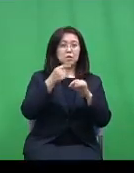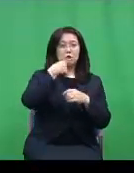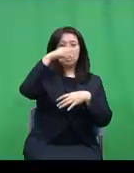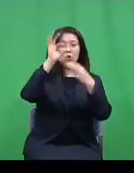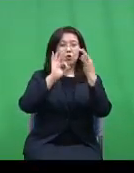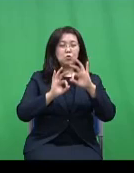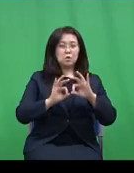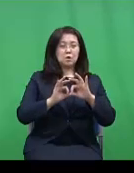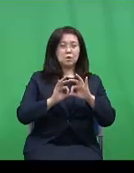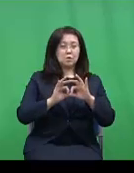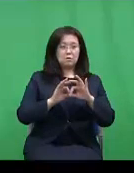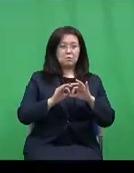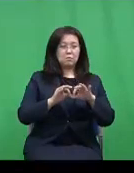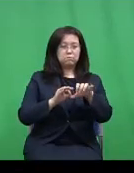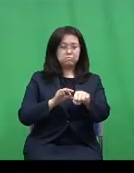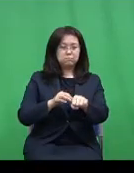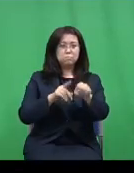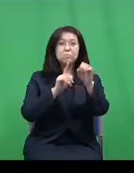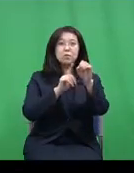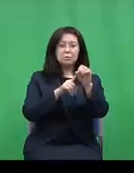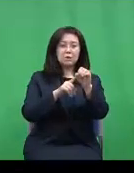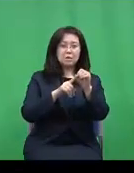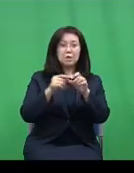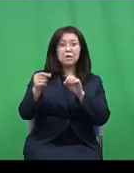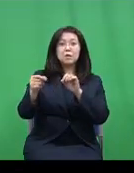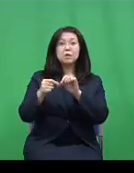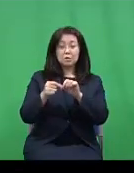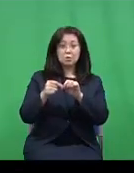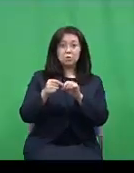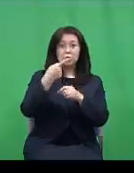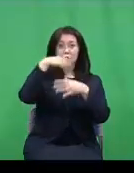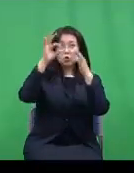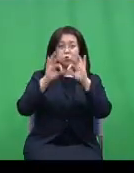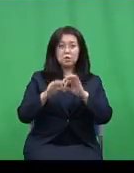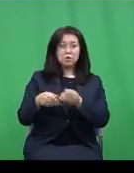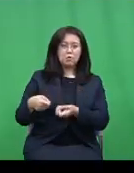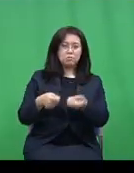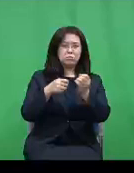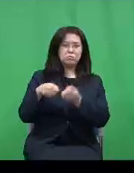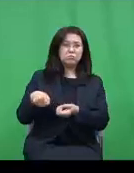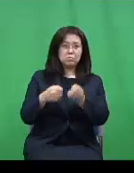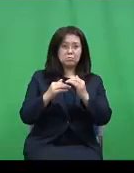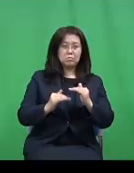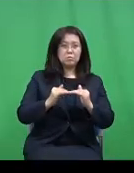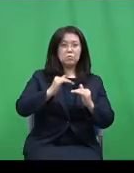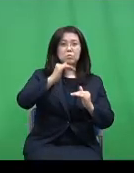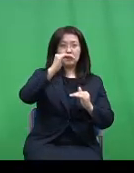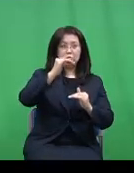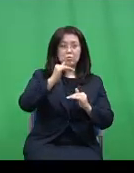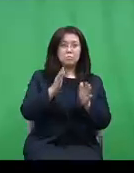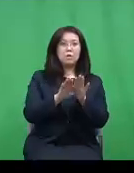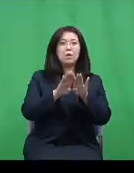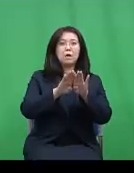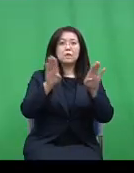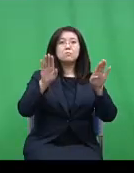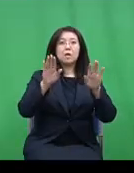辺からの雪入れを始めたというふうに聞いております。これは県としても後押しをしていきたいと。それ